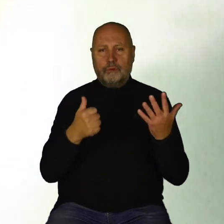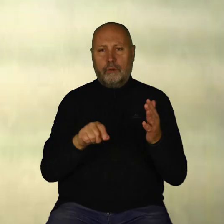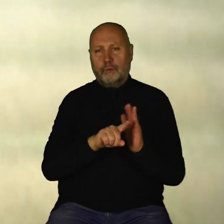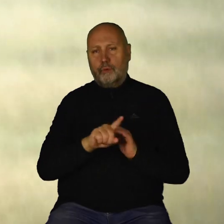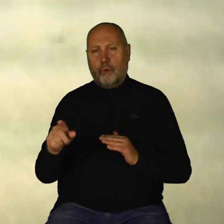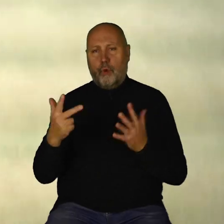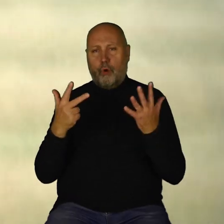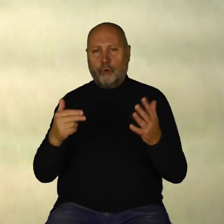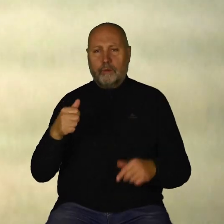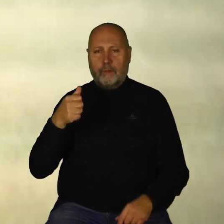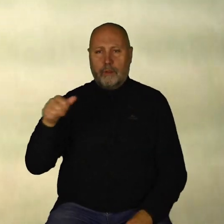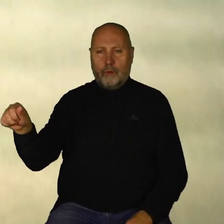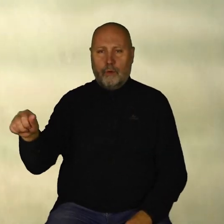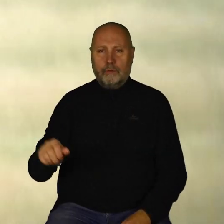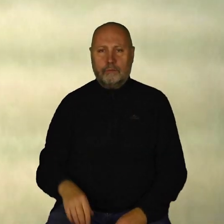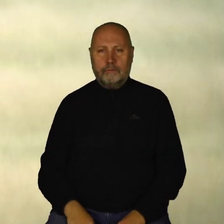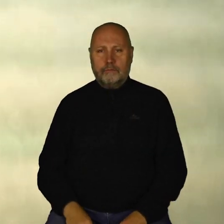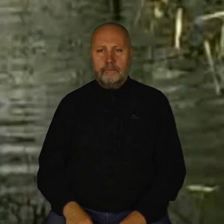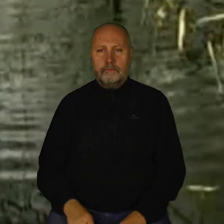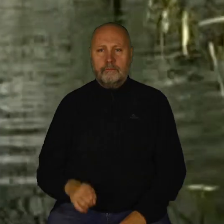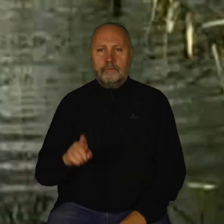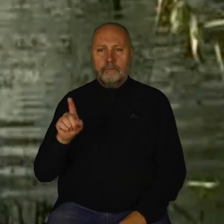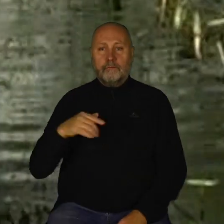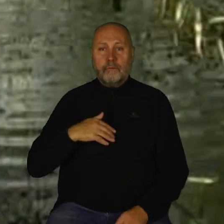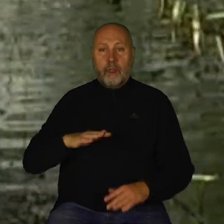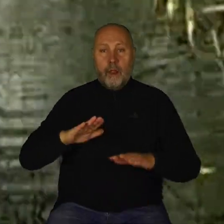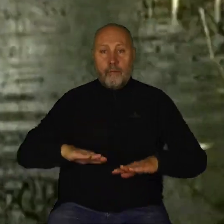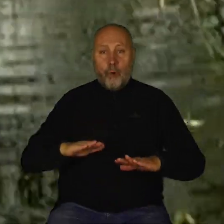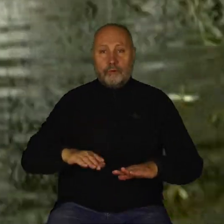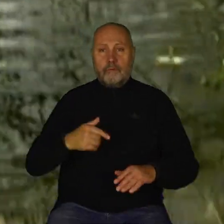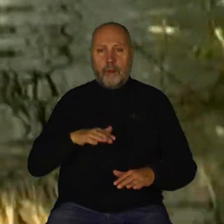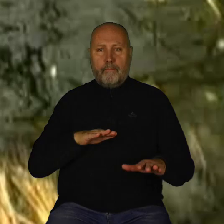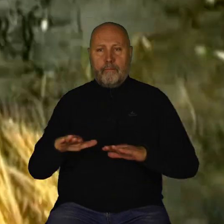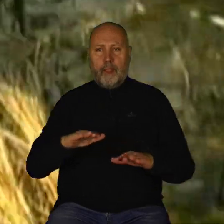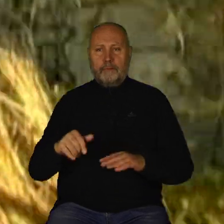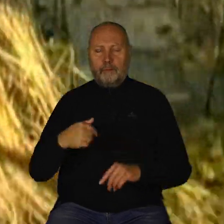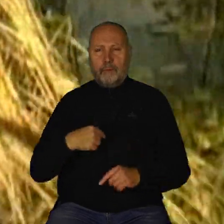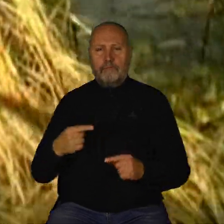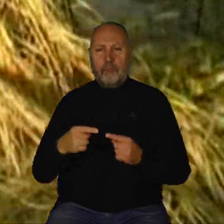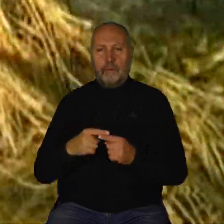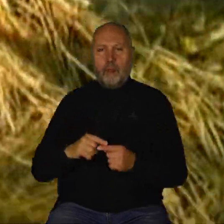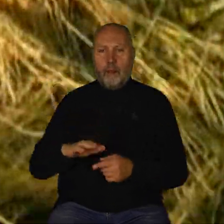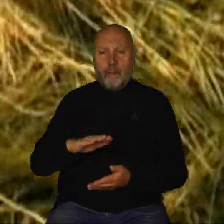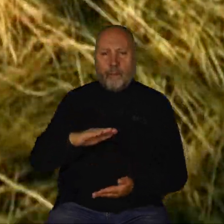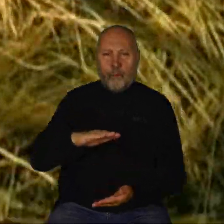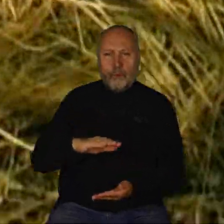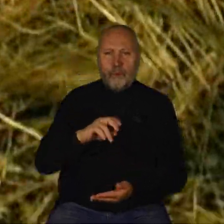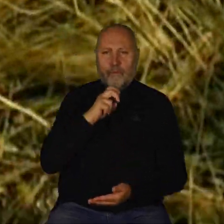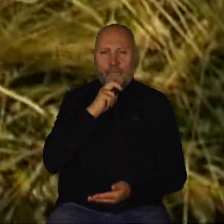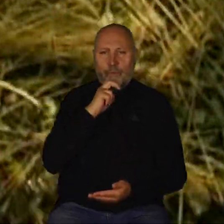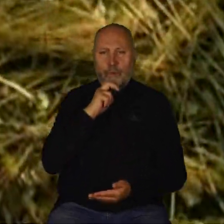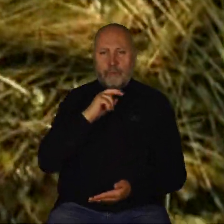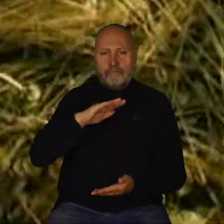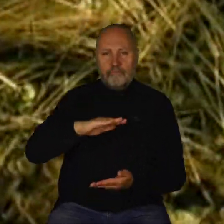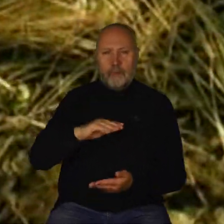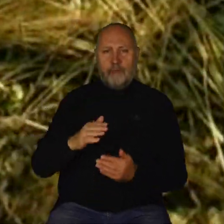od s do 8 tygodni na moczydła wybierano miejsca płytkie przy